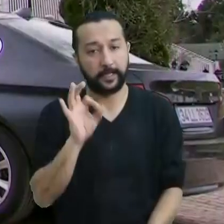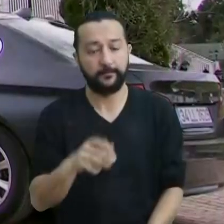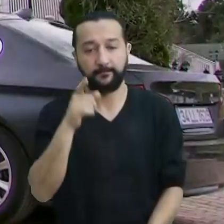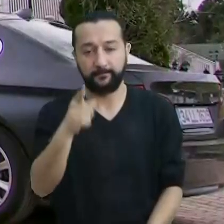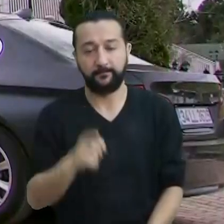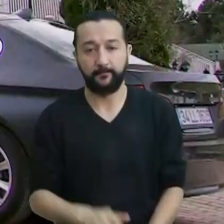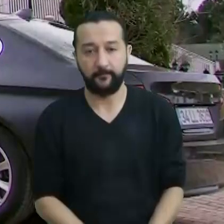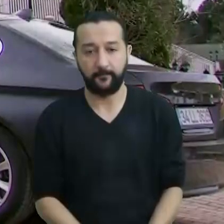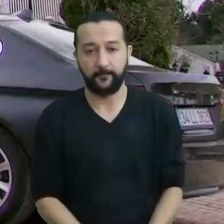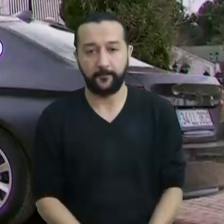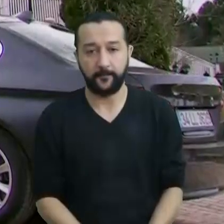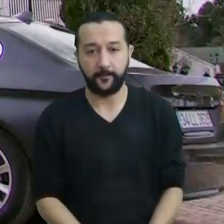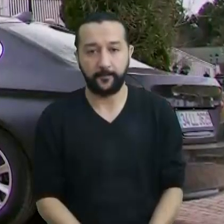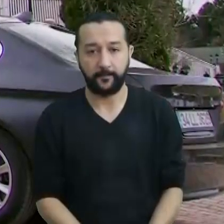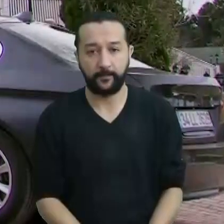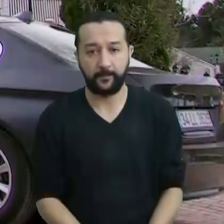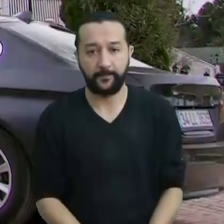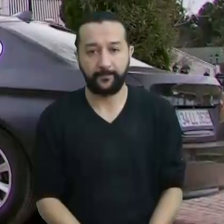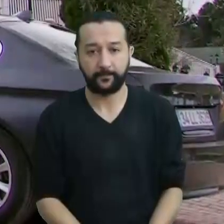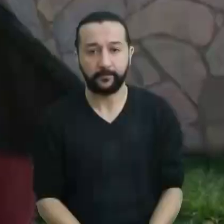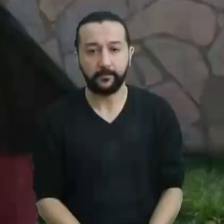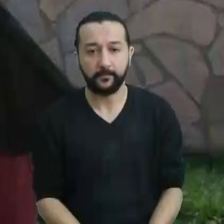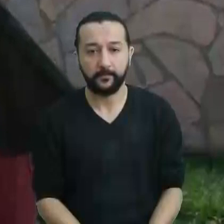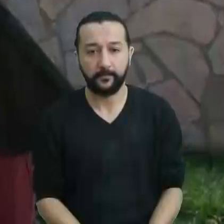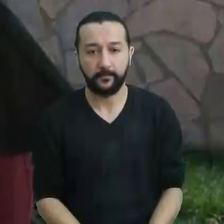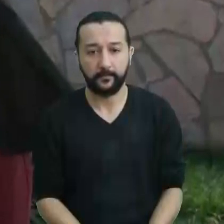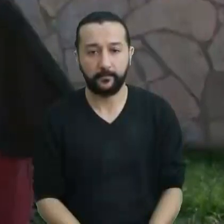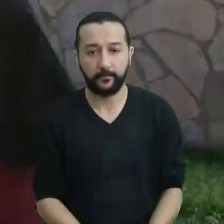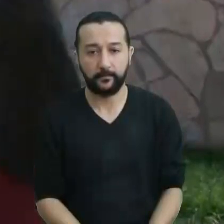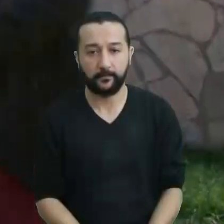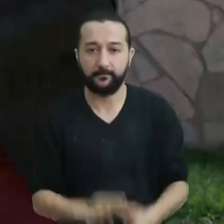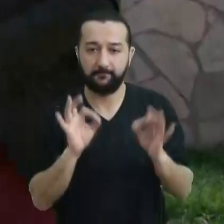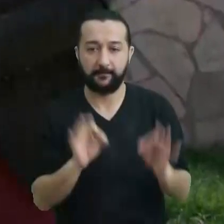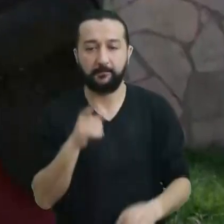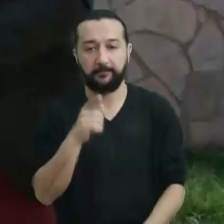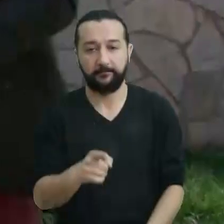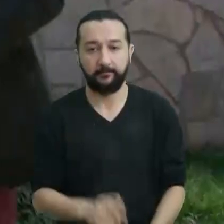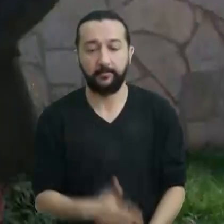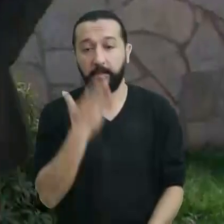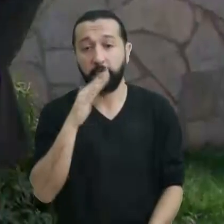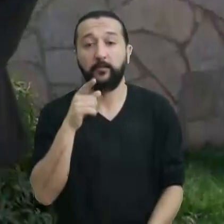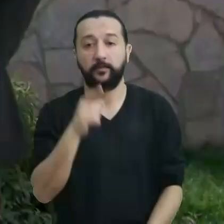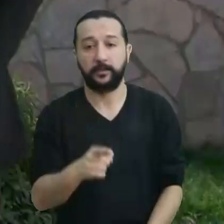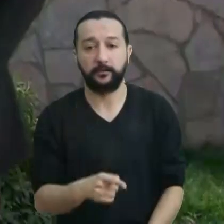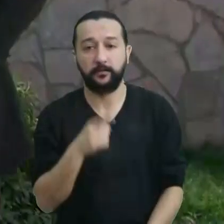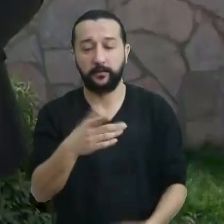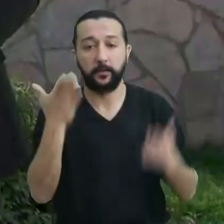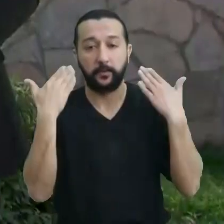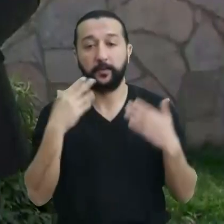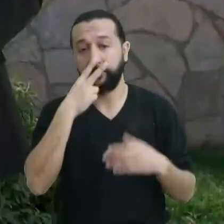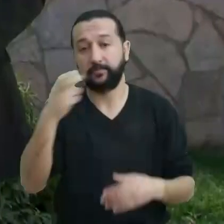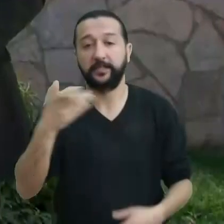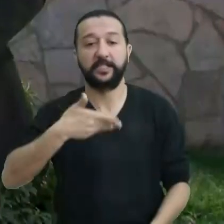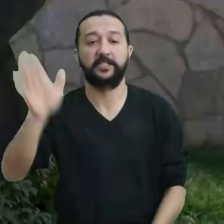Villaya çıkan merdivenin yanındaki bodur süs ağacının dallarının arasına sıkıştırdı. Heh. Yok. Rüzgardan